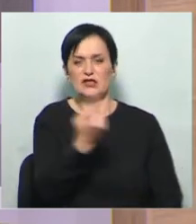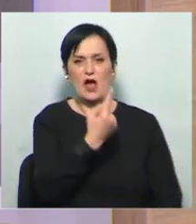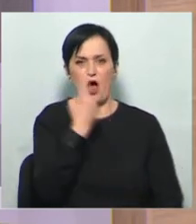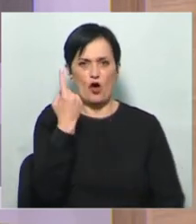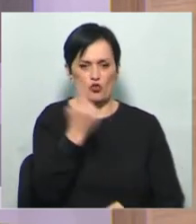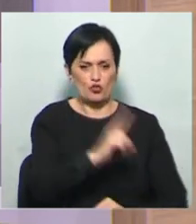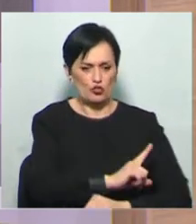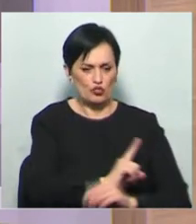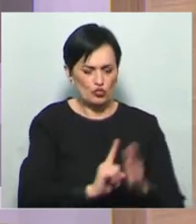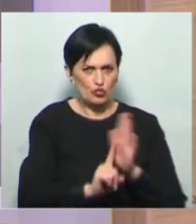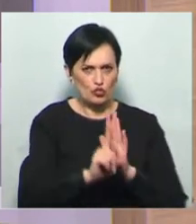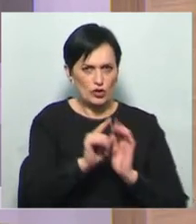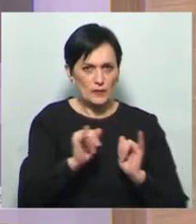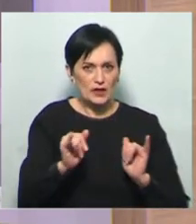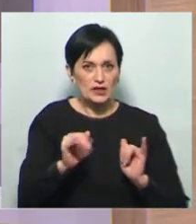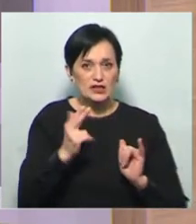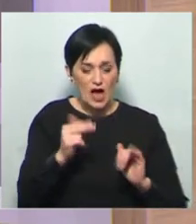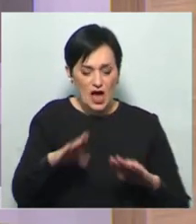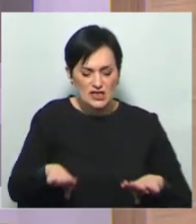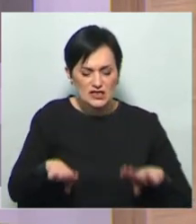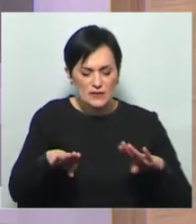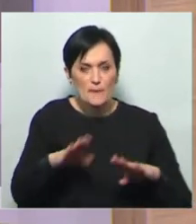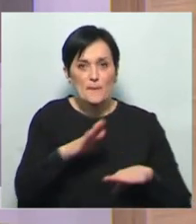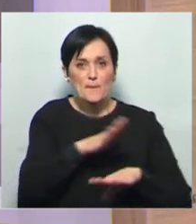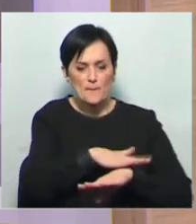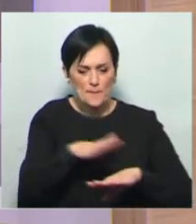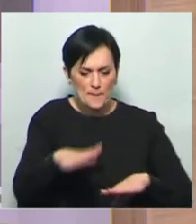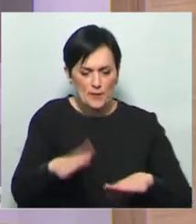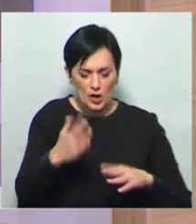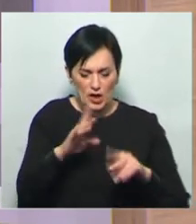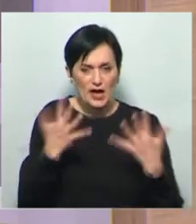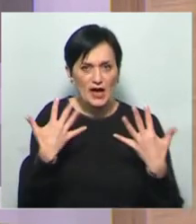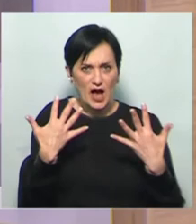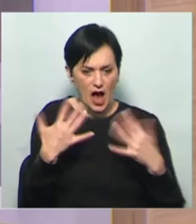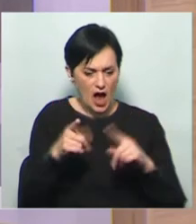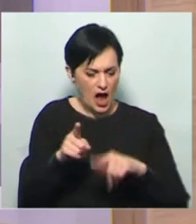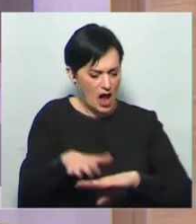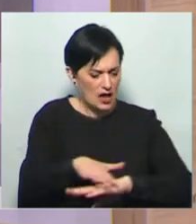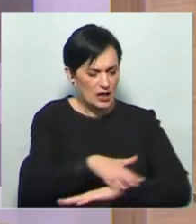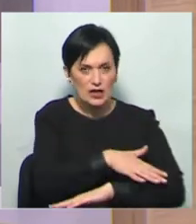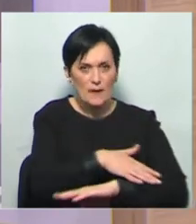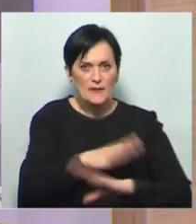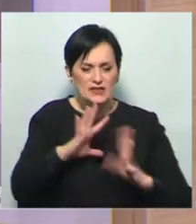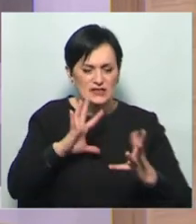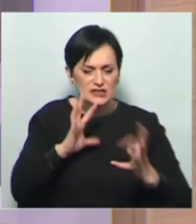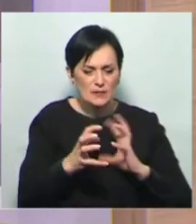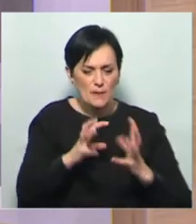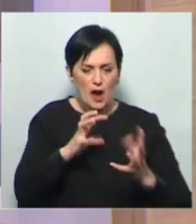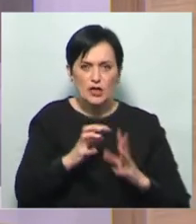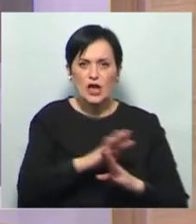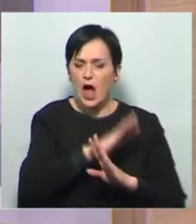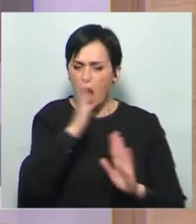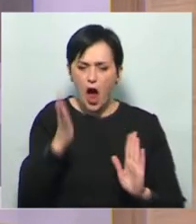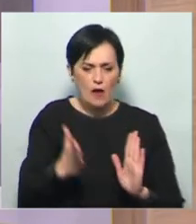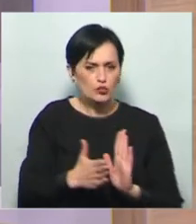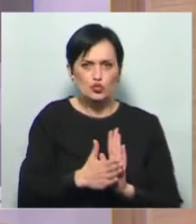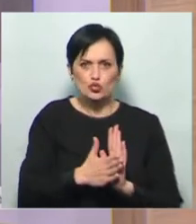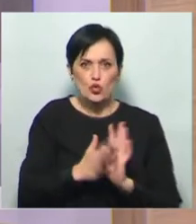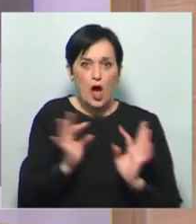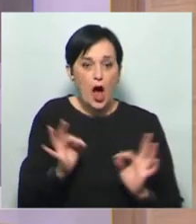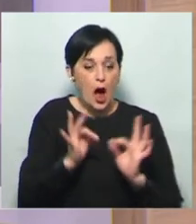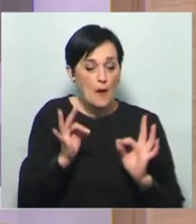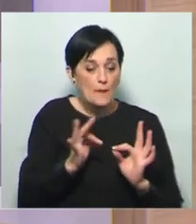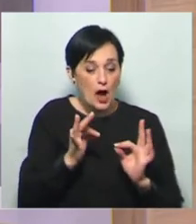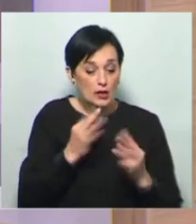გამძლიერა და ზედაკიდურებზეც, მკლავებზეც მქონდა თითქოს ესეთი სპაზმური მოვლენები. აბსოლუტურად არაფერი არ